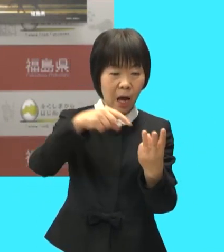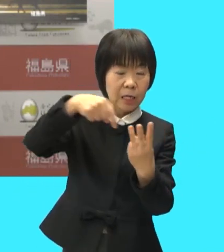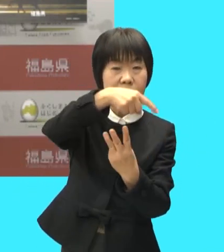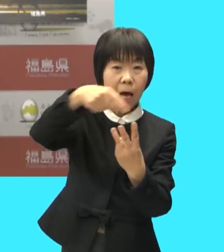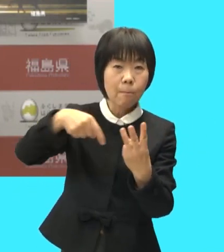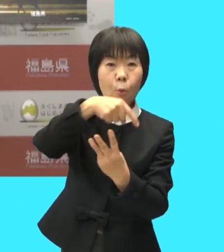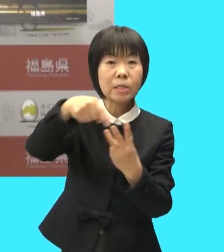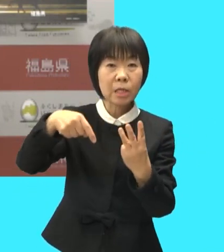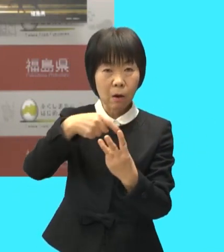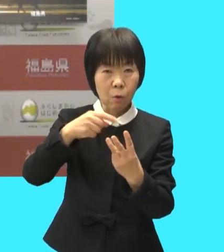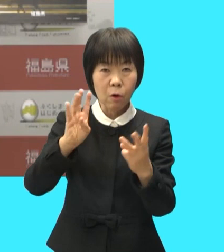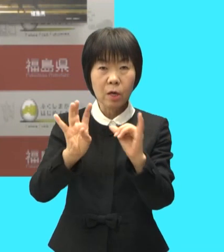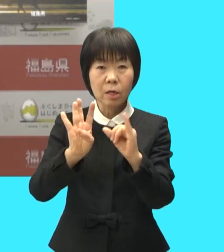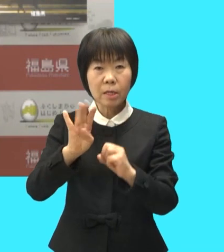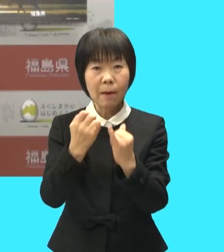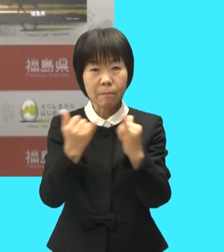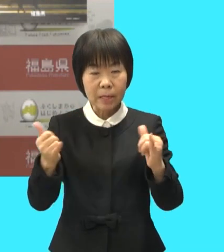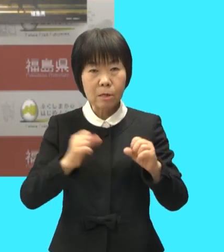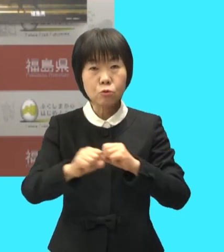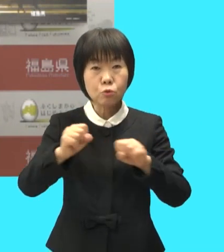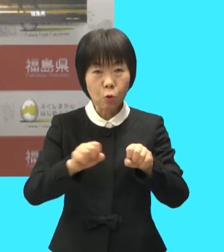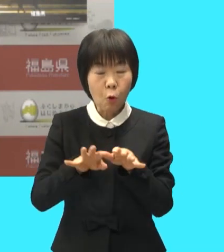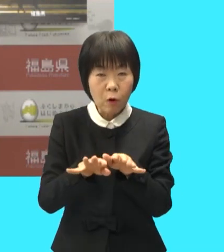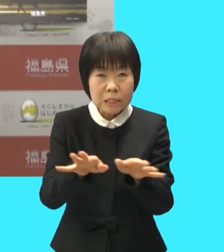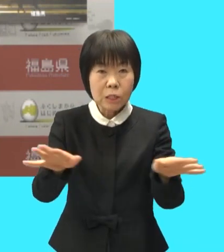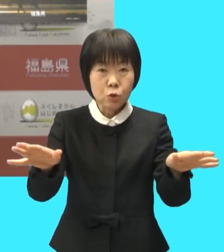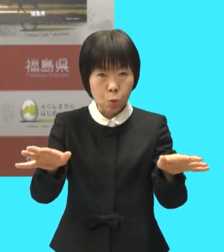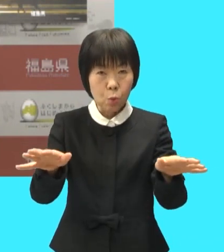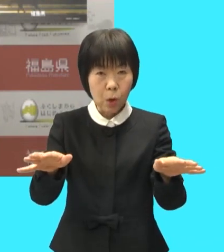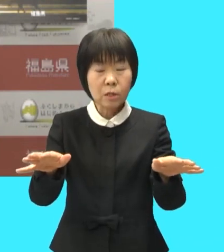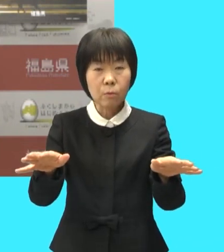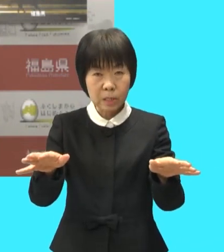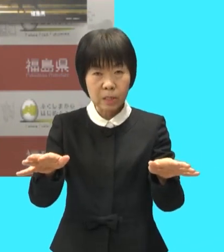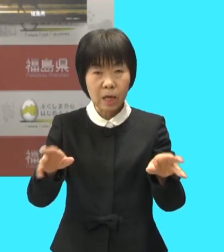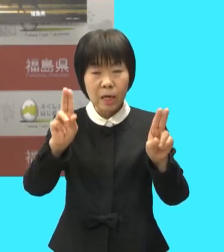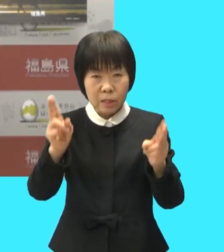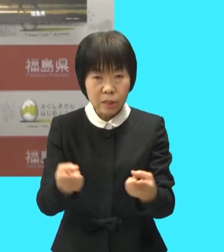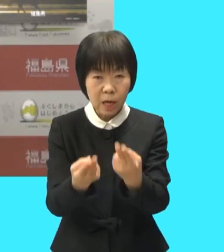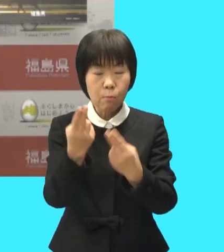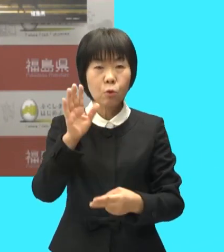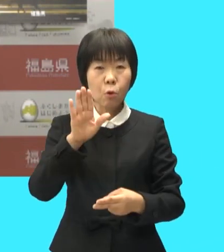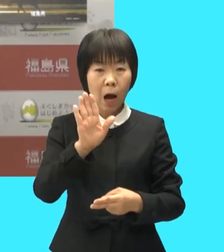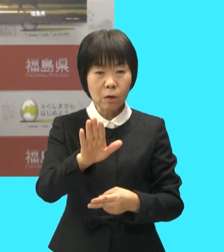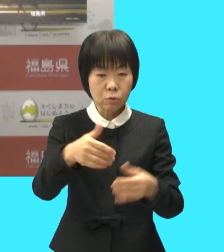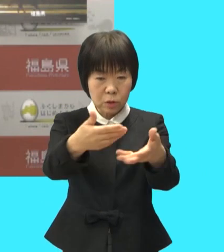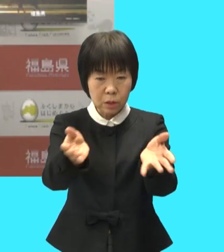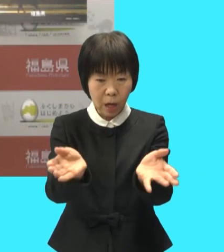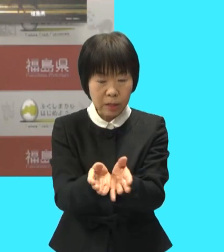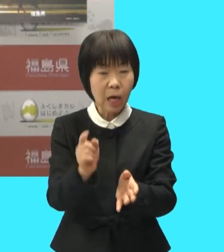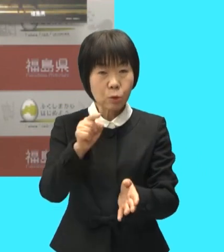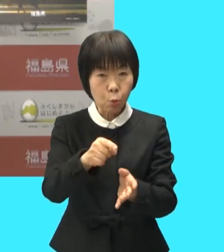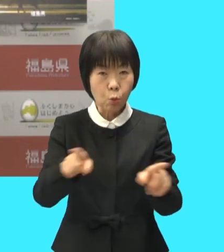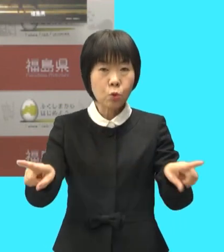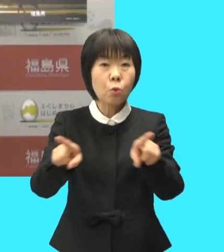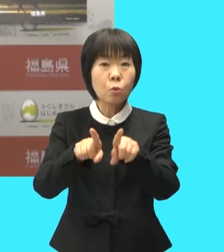本柱を県民運動の浸透を図るとともに、専門性の高い団体等と共同して